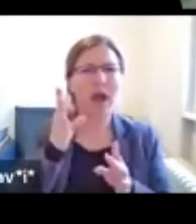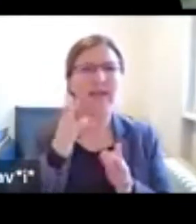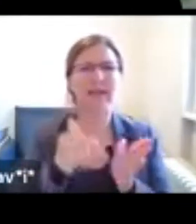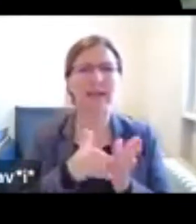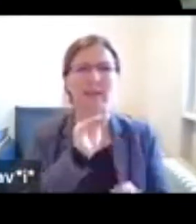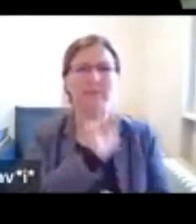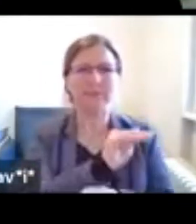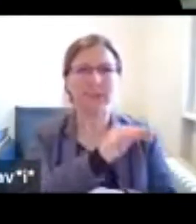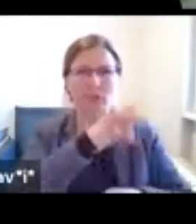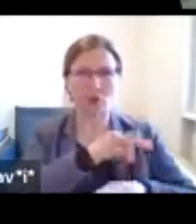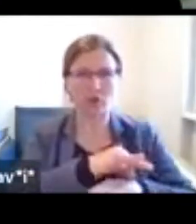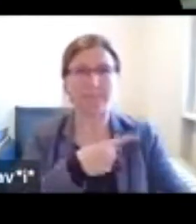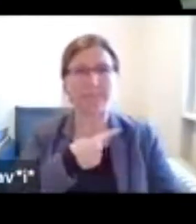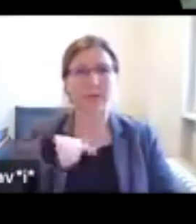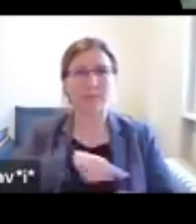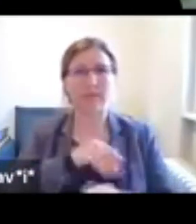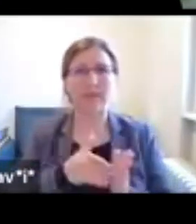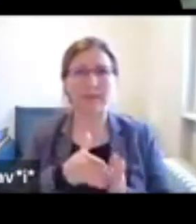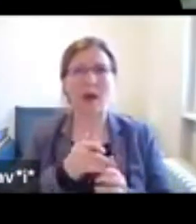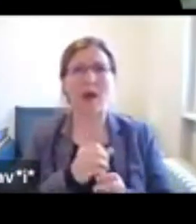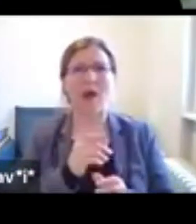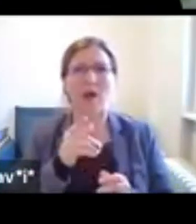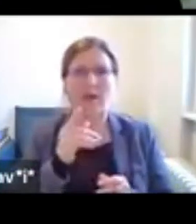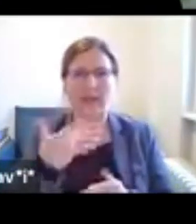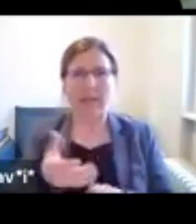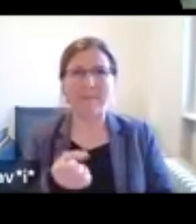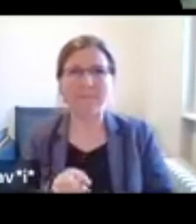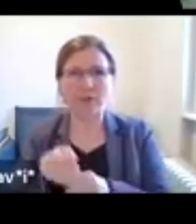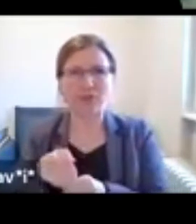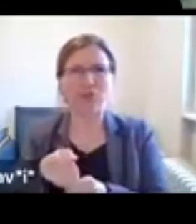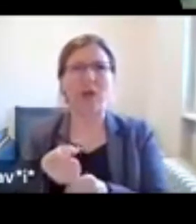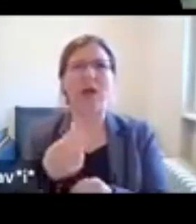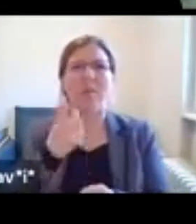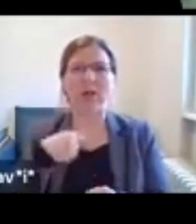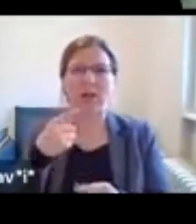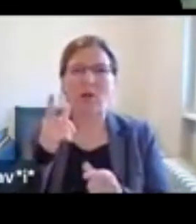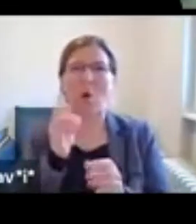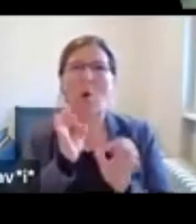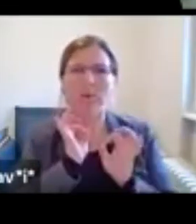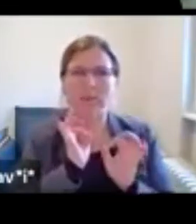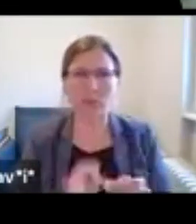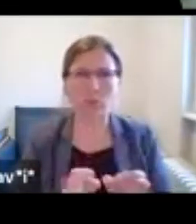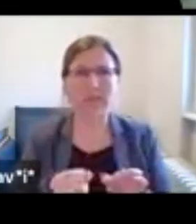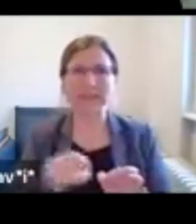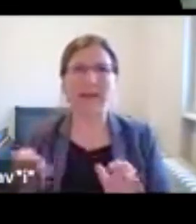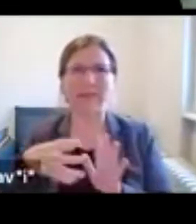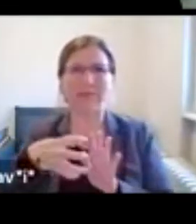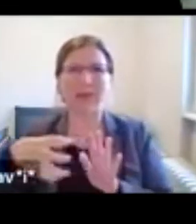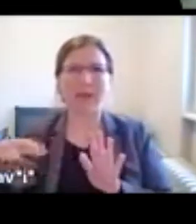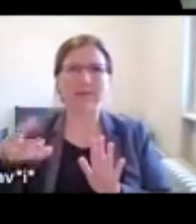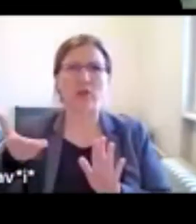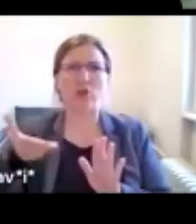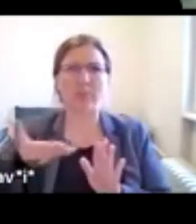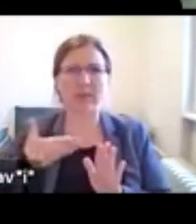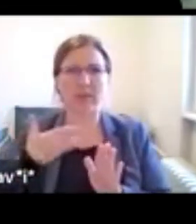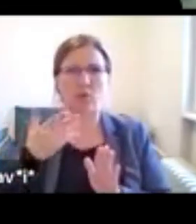tim osobama da i dalje im se nastavlja savjetodavni ili psihoterapijski rad. I negdje im